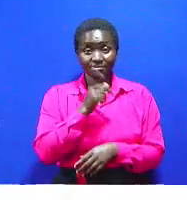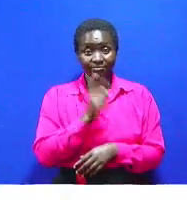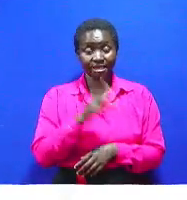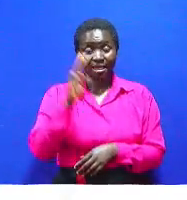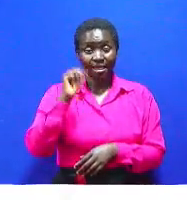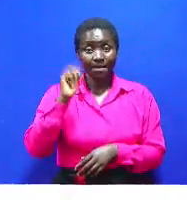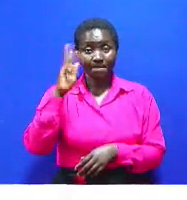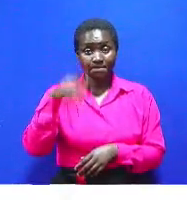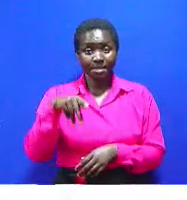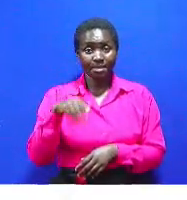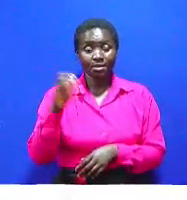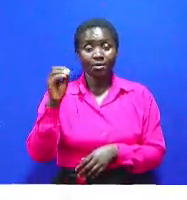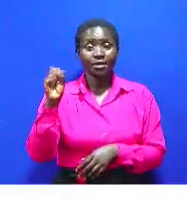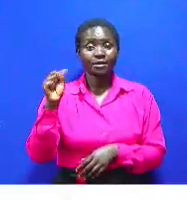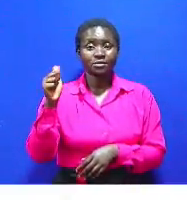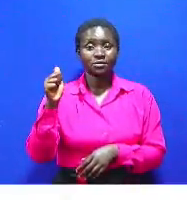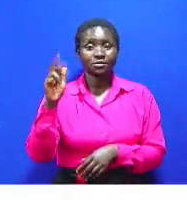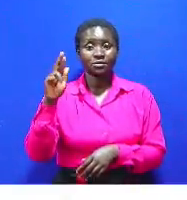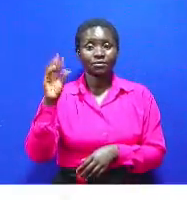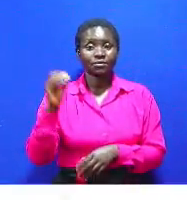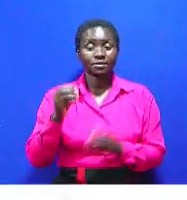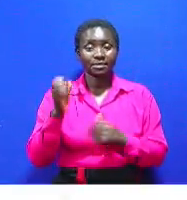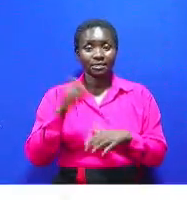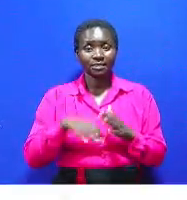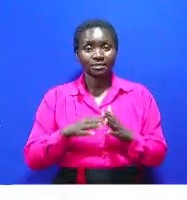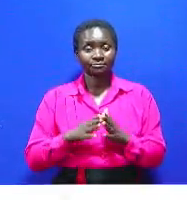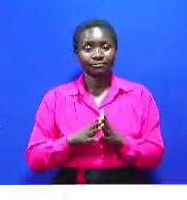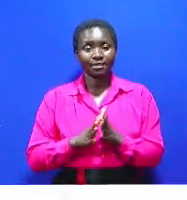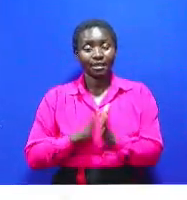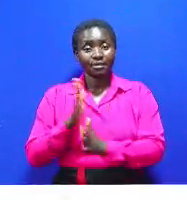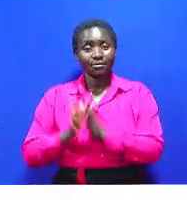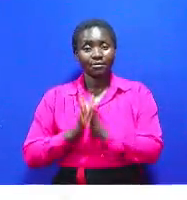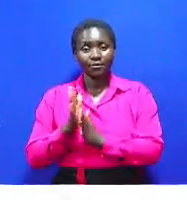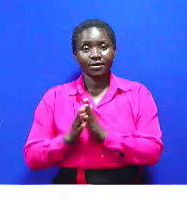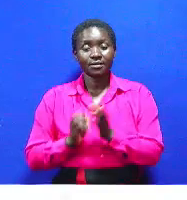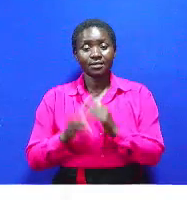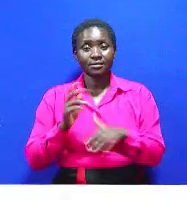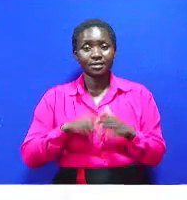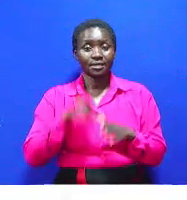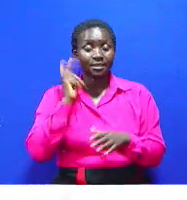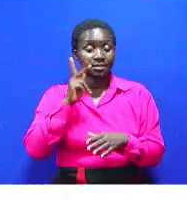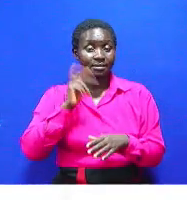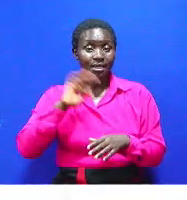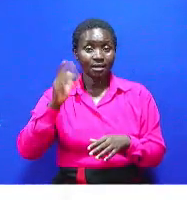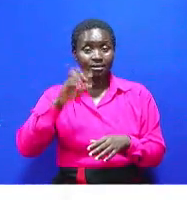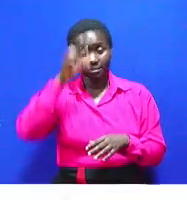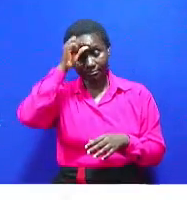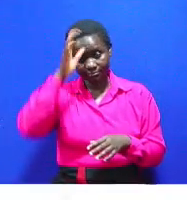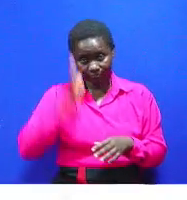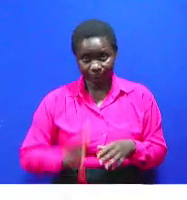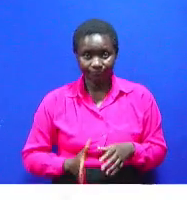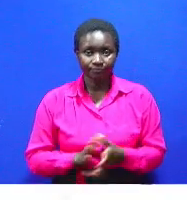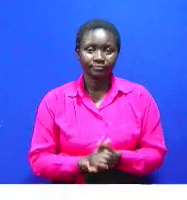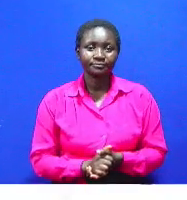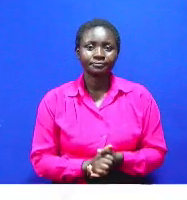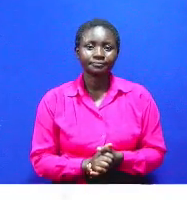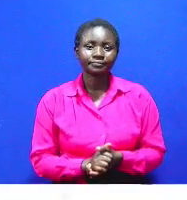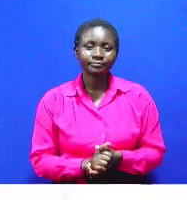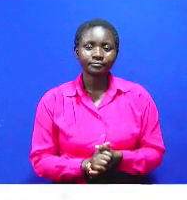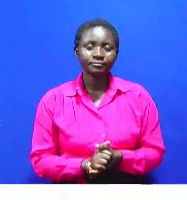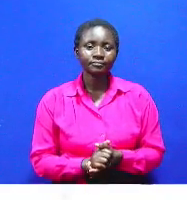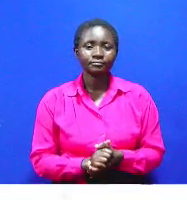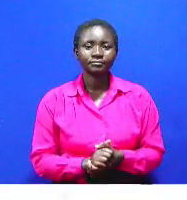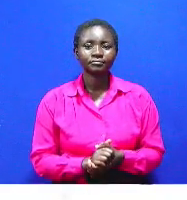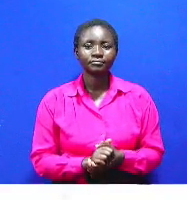zirivana siosoro asogo sana na emirobili yomo governor wa county ya Kisii Simba Arati. Wana